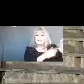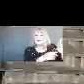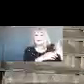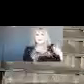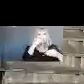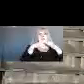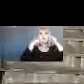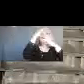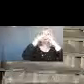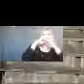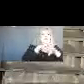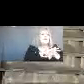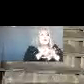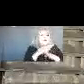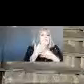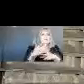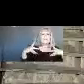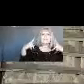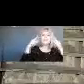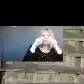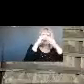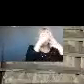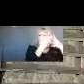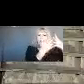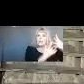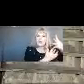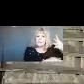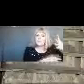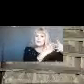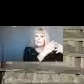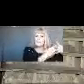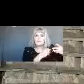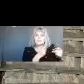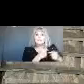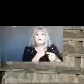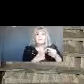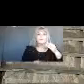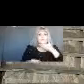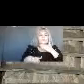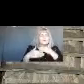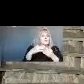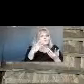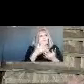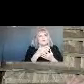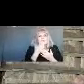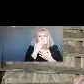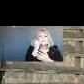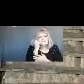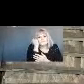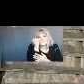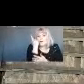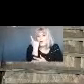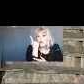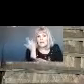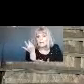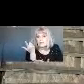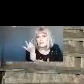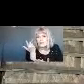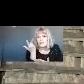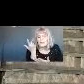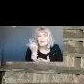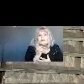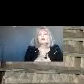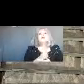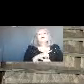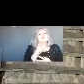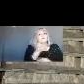die volk van God, hemel en aarde en tempel. En ek weet, dit kan so maklik net oor 'n ou se kop gaan en oor 'n ou se